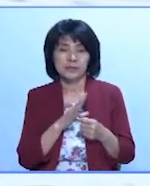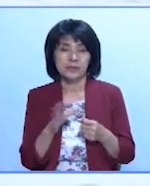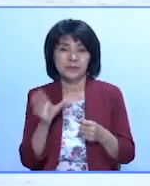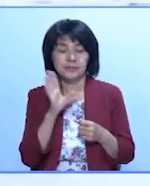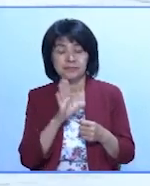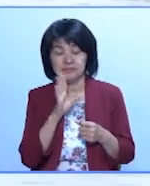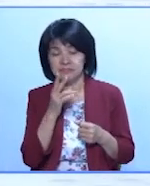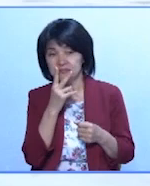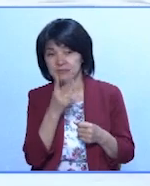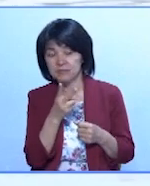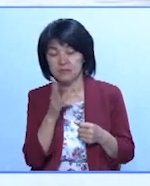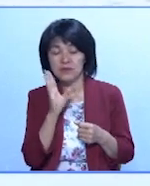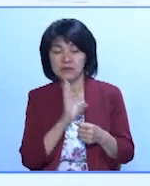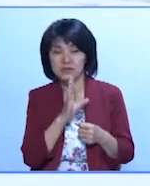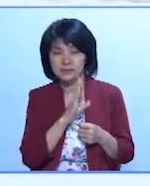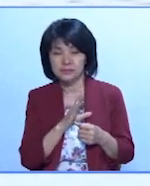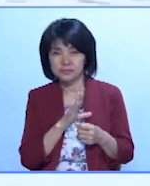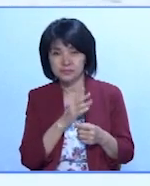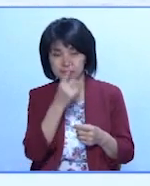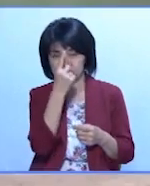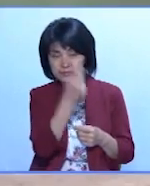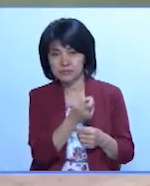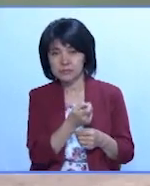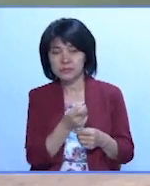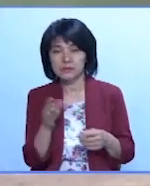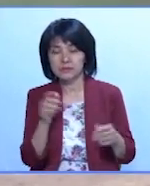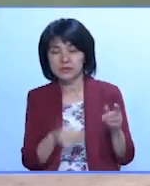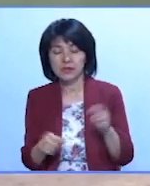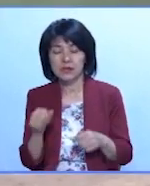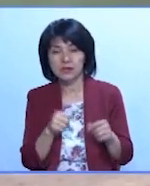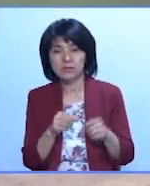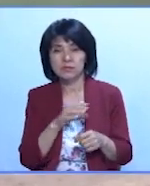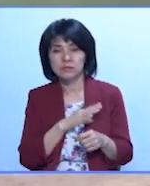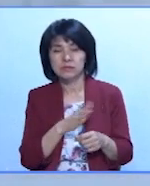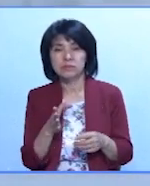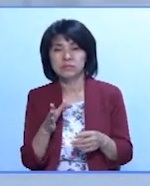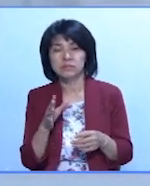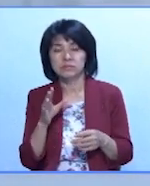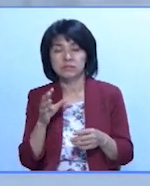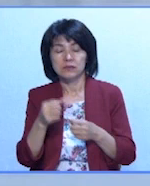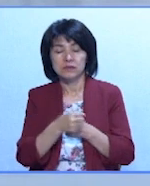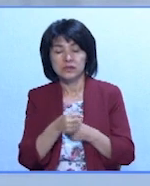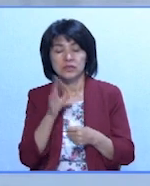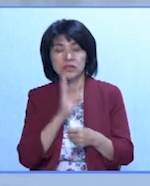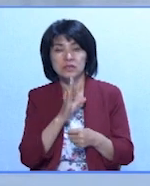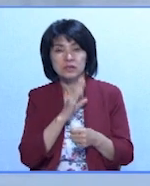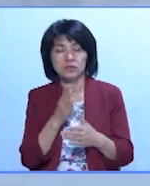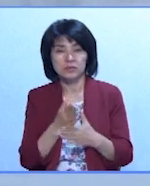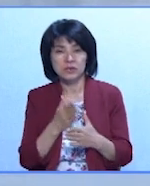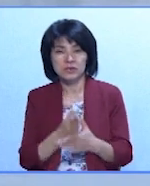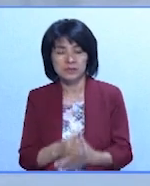суға қарай кетіп бара жатқандығын айтып құтқарушыларға хабарлапты. Қайықпен жеткен жедел жасақ ағаш бұтақтарына жабысып тұрған әйелді